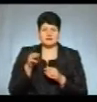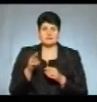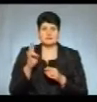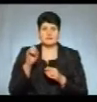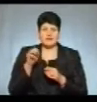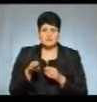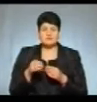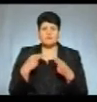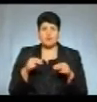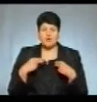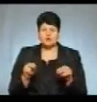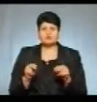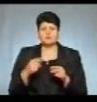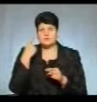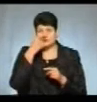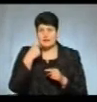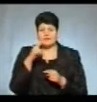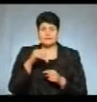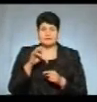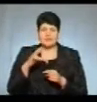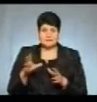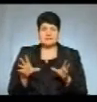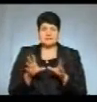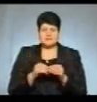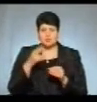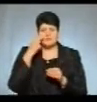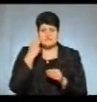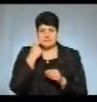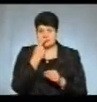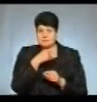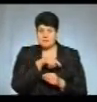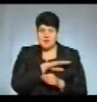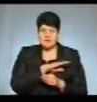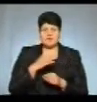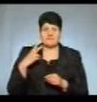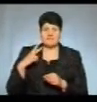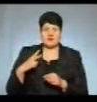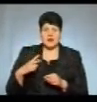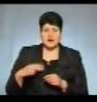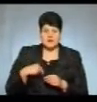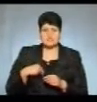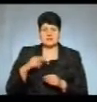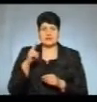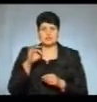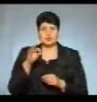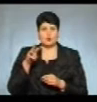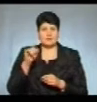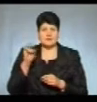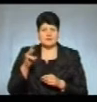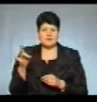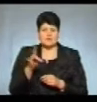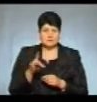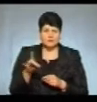персональних даних. Спільно з правоохоронними органами Іспанії, Франції, Індонезії та Домініканської Республіки